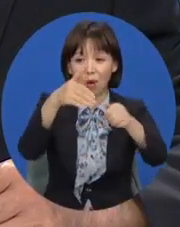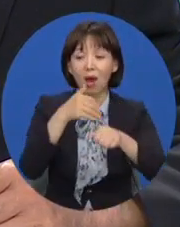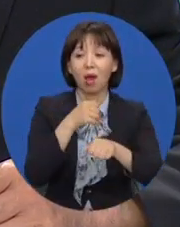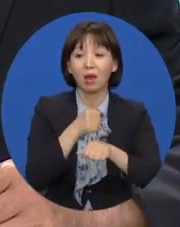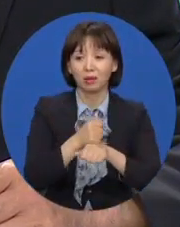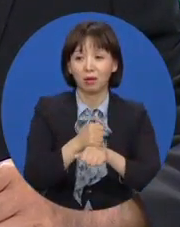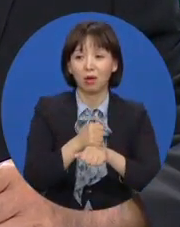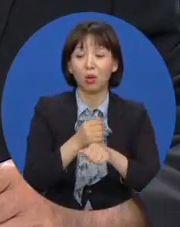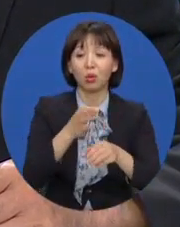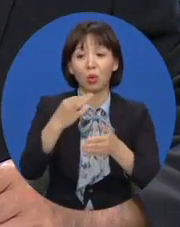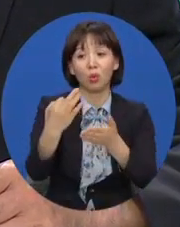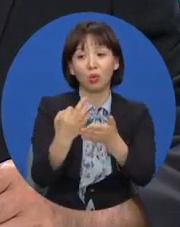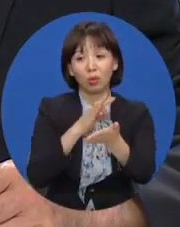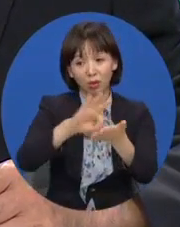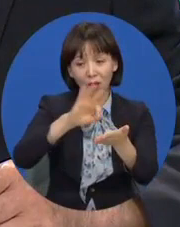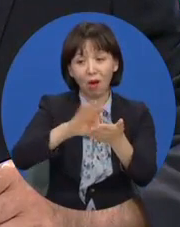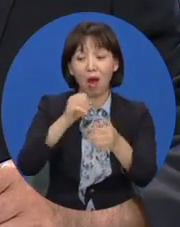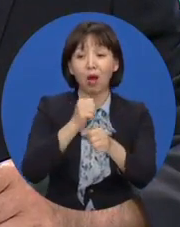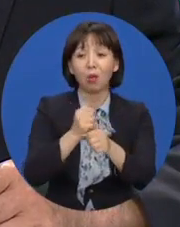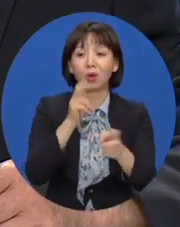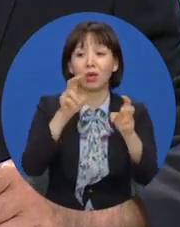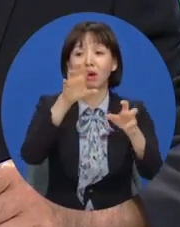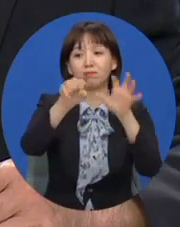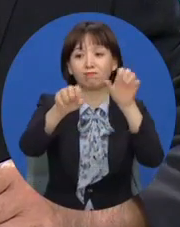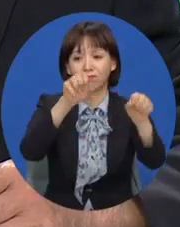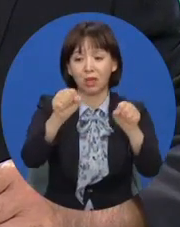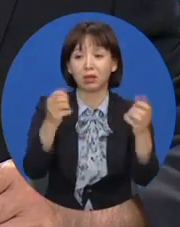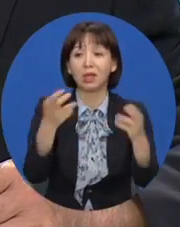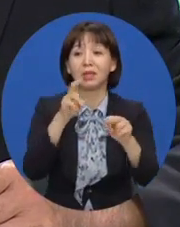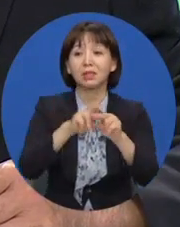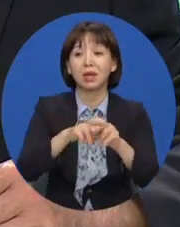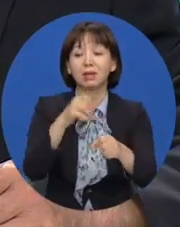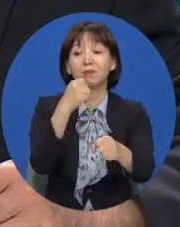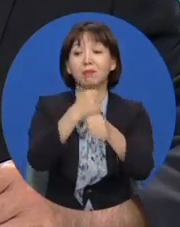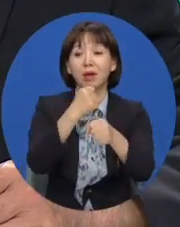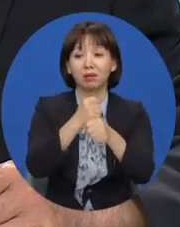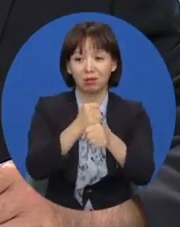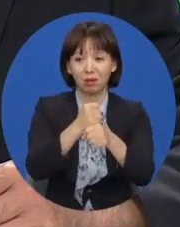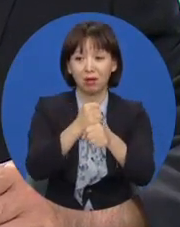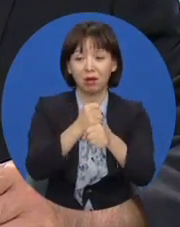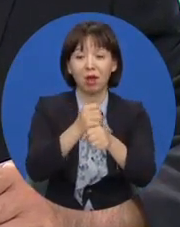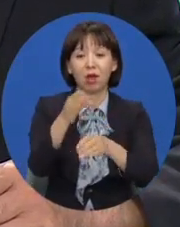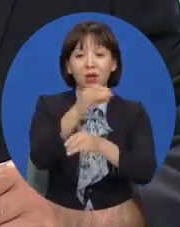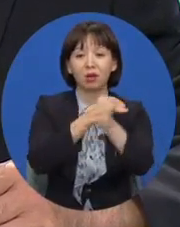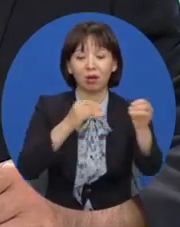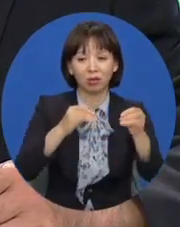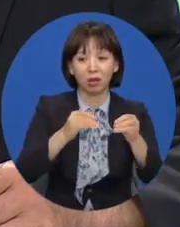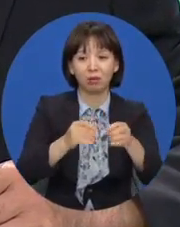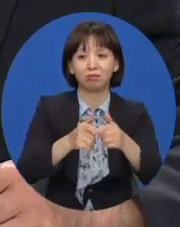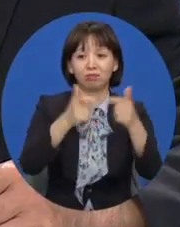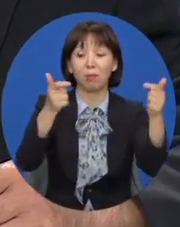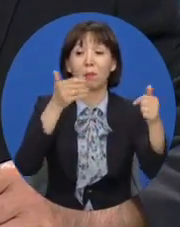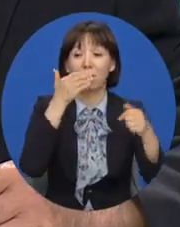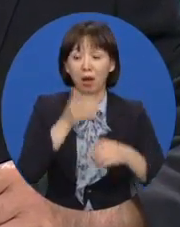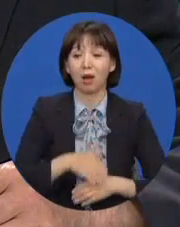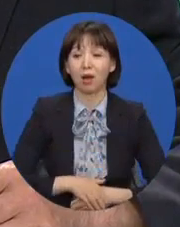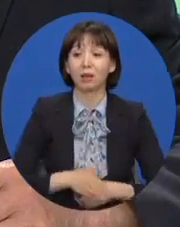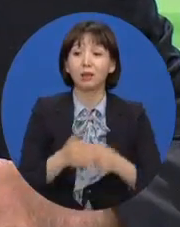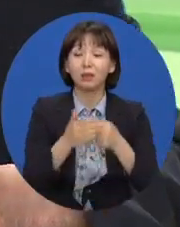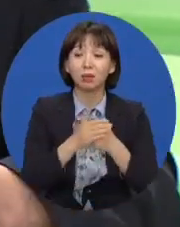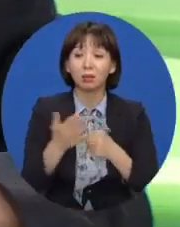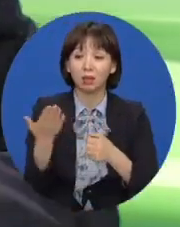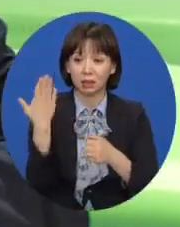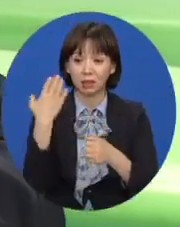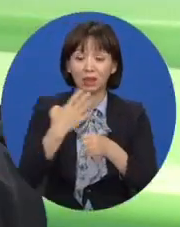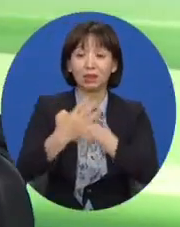돈을 쓰게 하고 또 기업을 유치해서 일자리를 창출해야 우리 경제를 살릴 수가 있습니다. 그래서 저는 지난